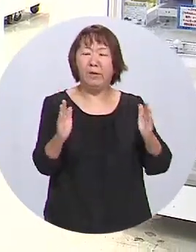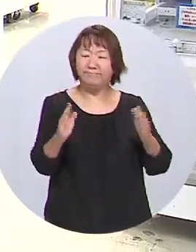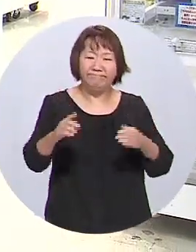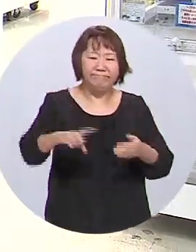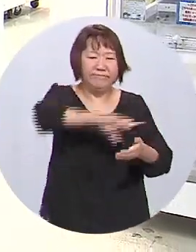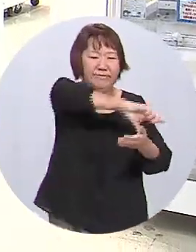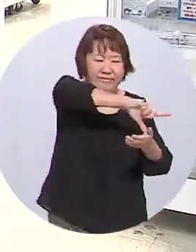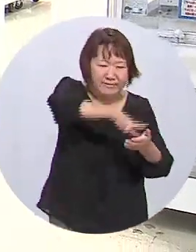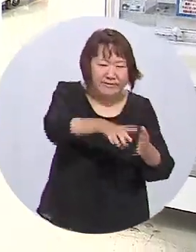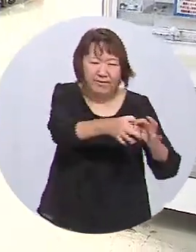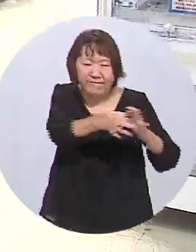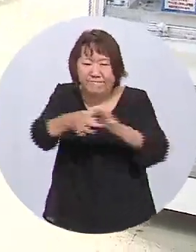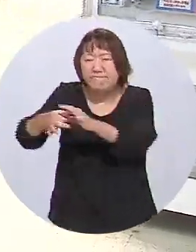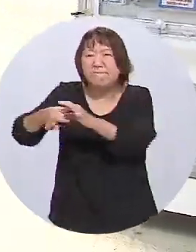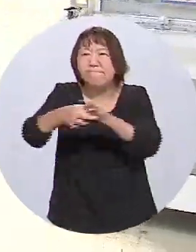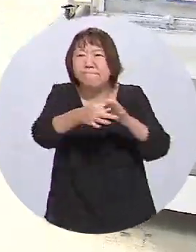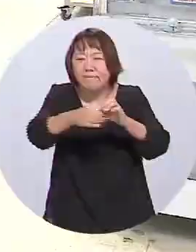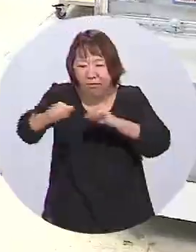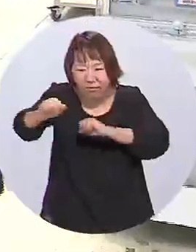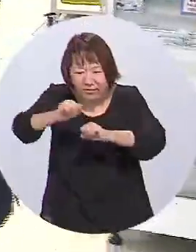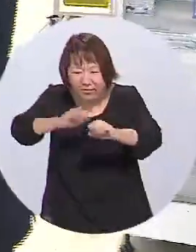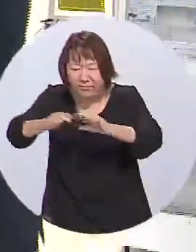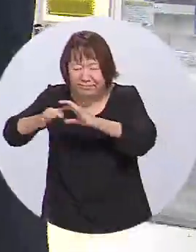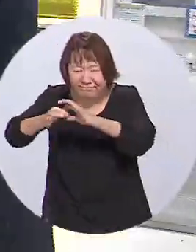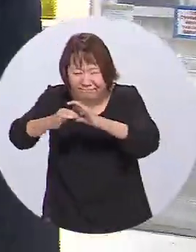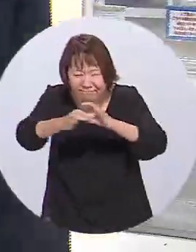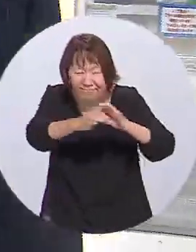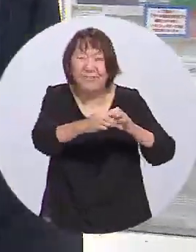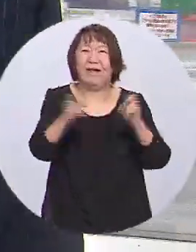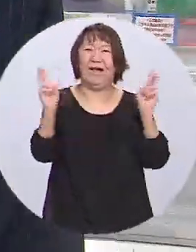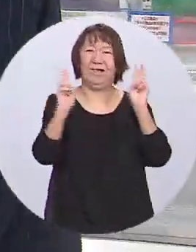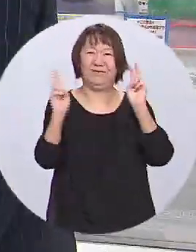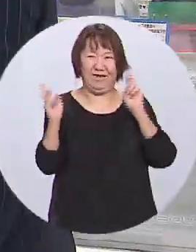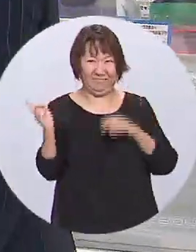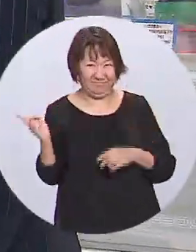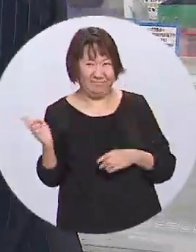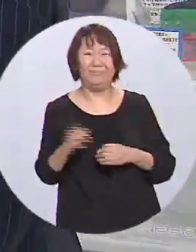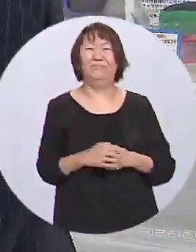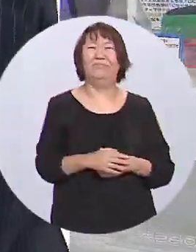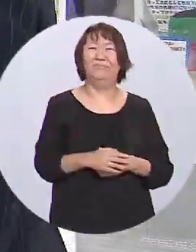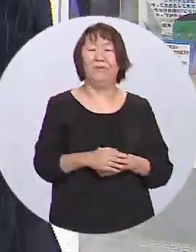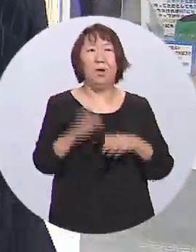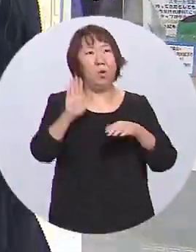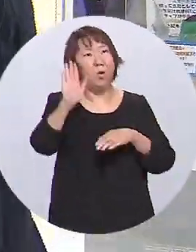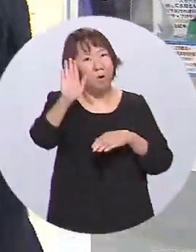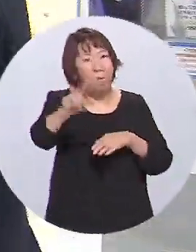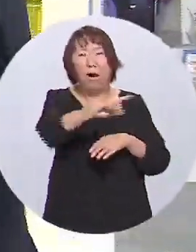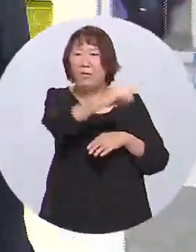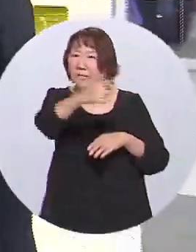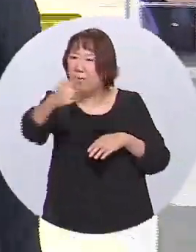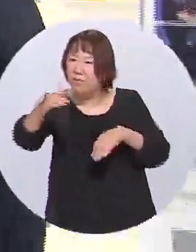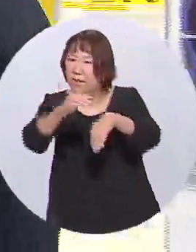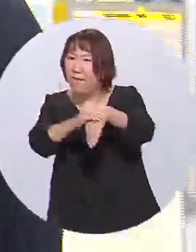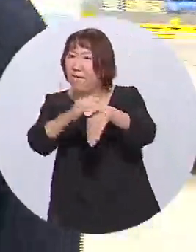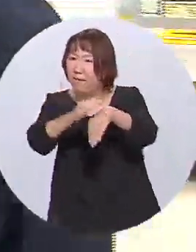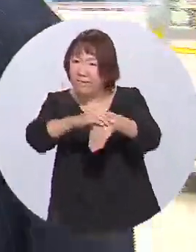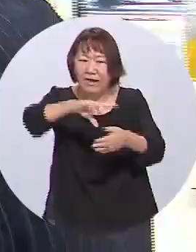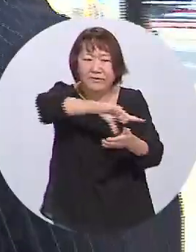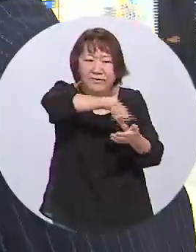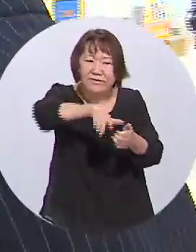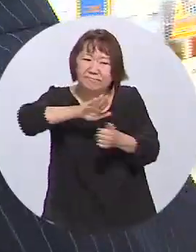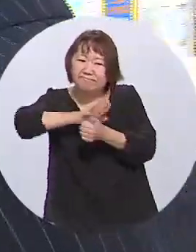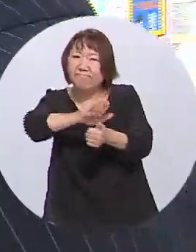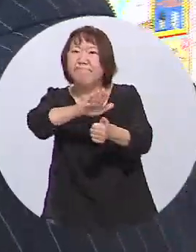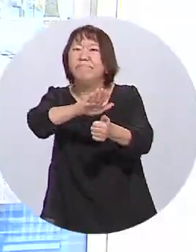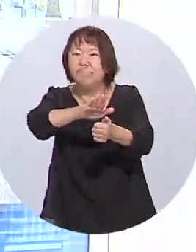との連携を意識し取り組みを続けてきた株式会社東洋。 今後もさまざまな形で地域に貢献